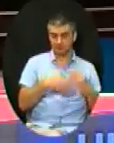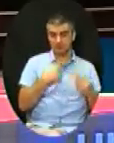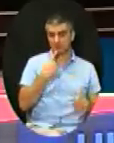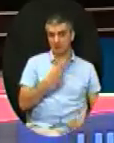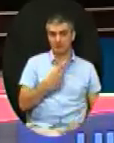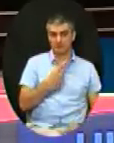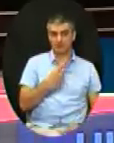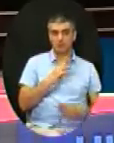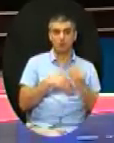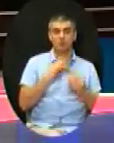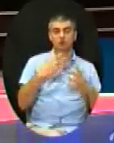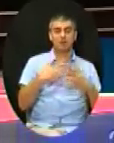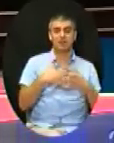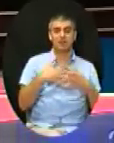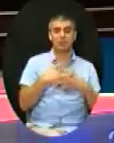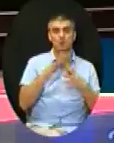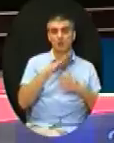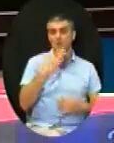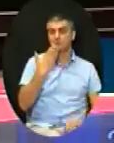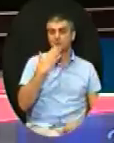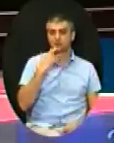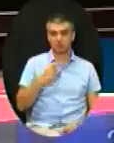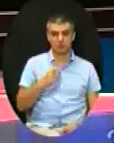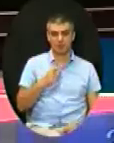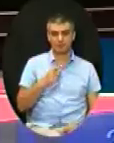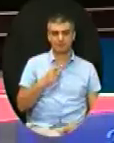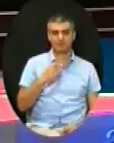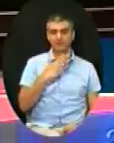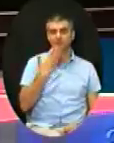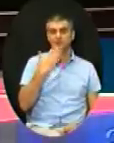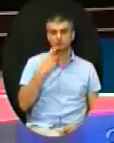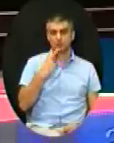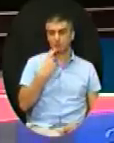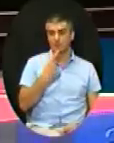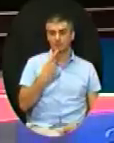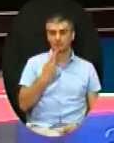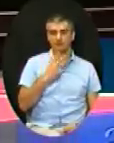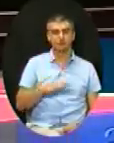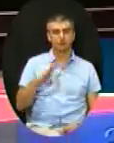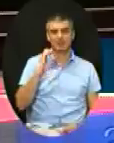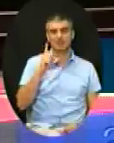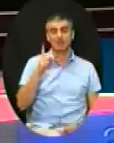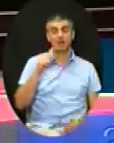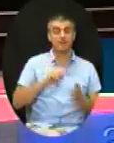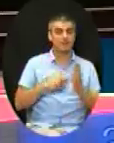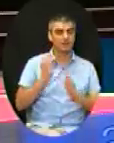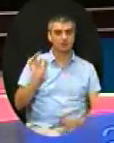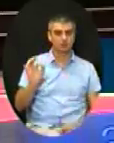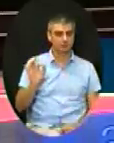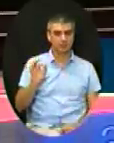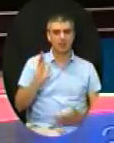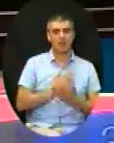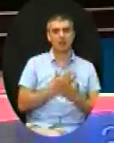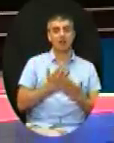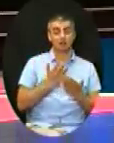אומר, המעורבות של האיחוד האירופי במזרח ירושלים, כלומר, בסך שטח אחד, היא נועדה